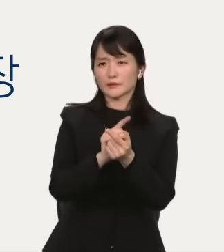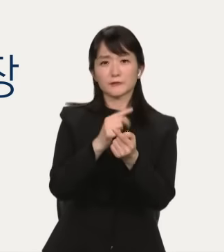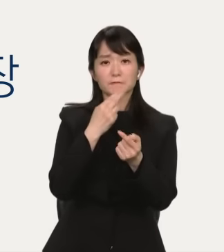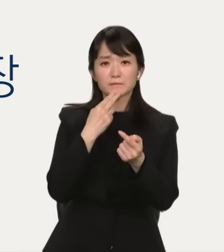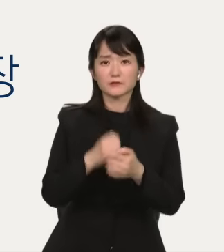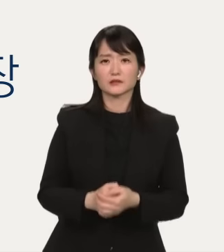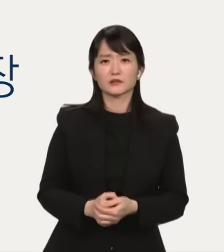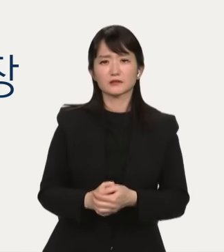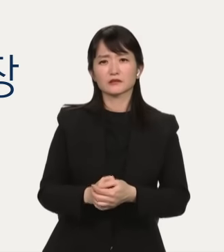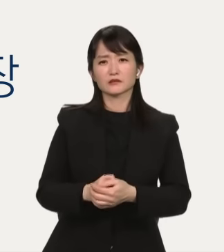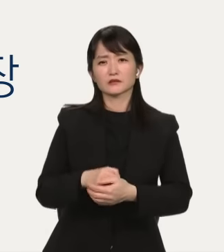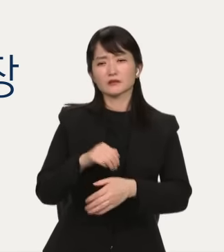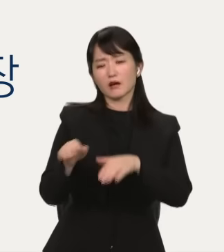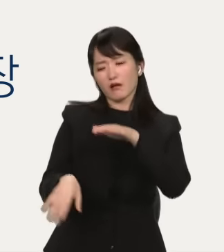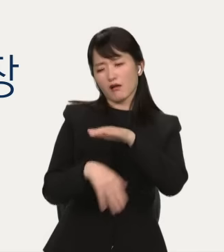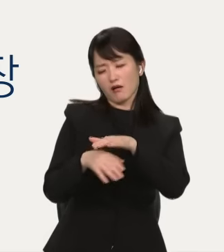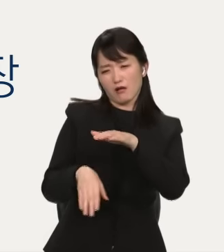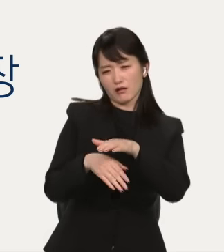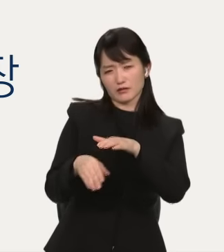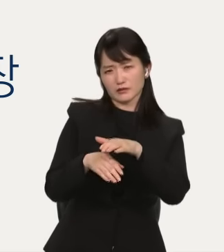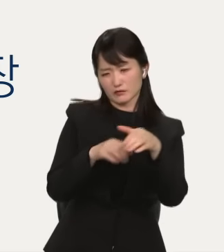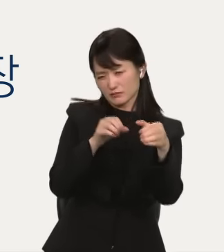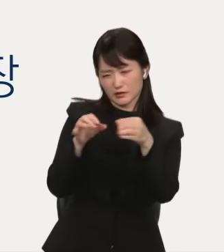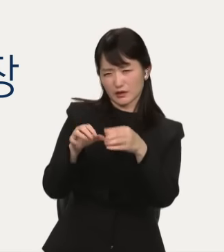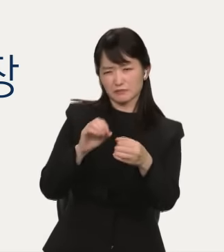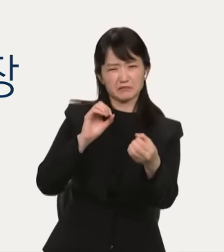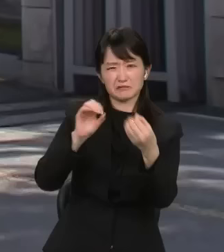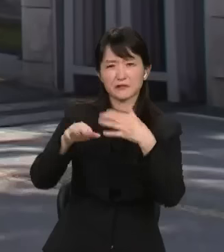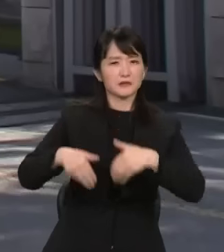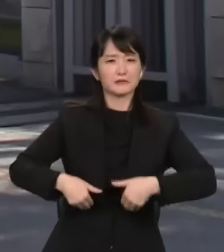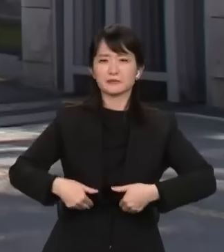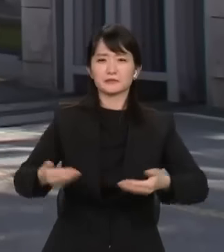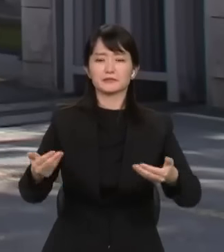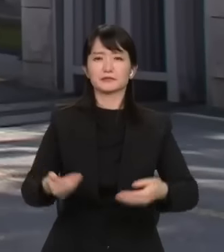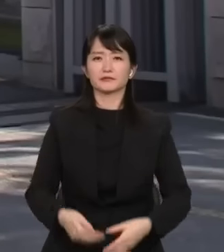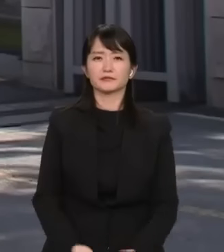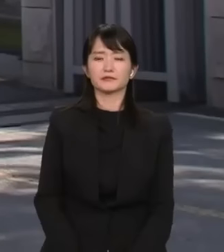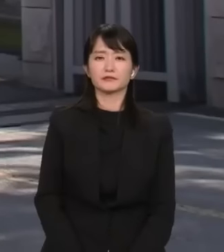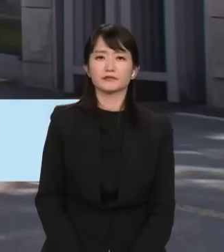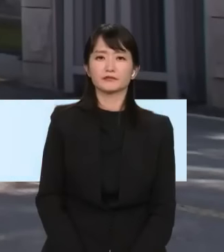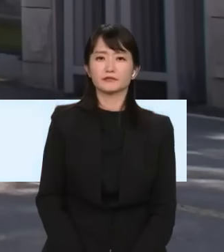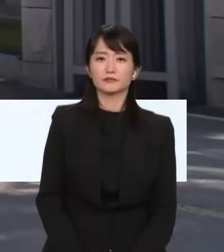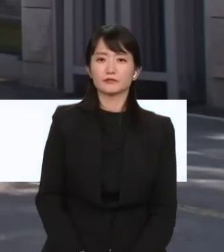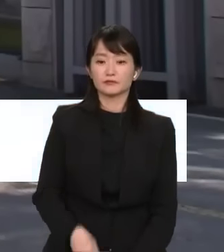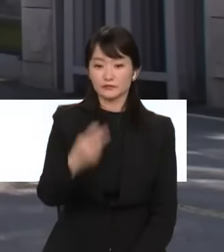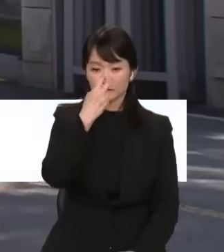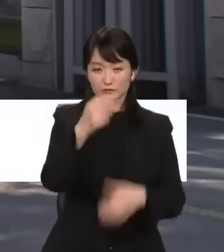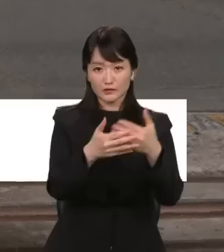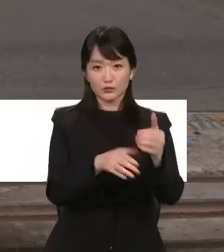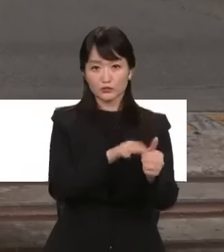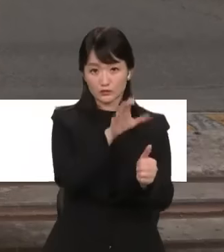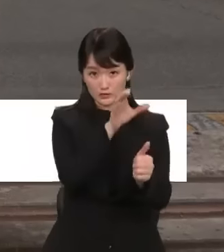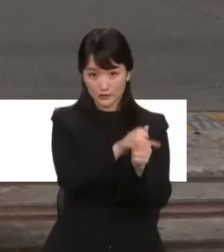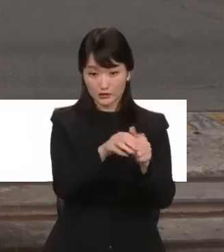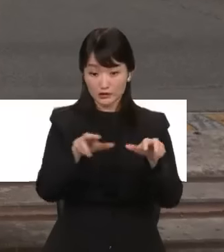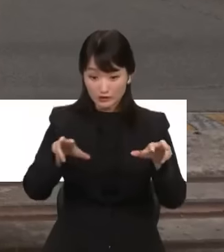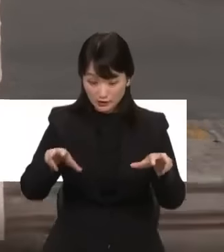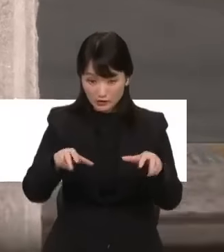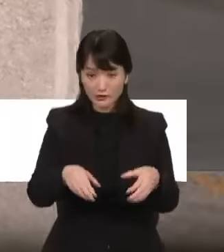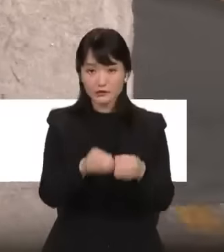소리로 대응할 일고의 가치가 없다고 설명했습니다. 다만 수사과에 배당한 것에 대해서 현재